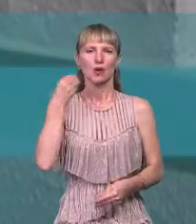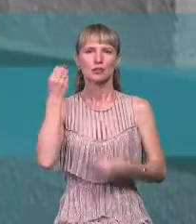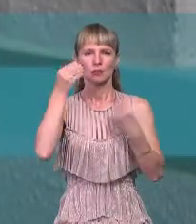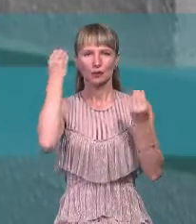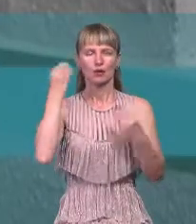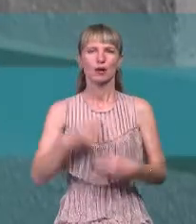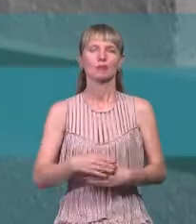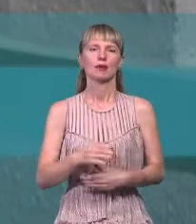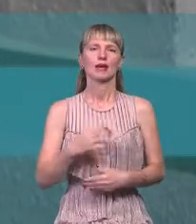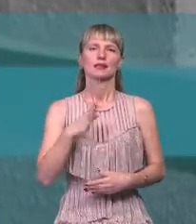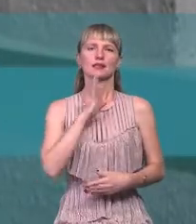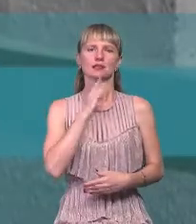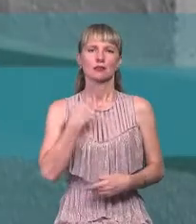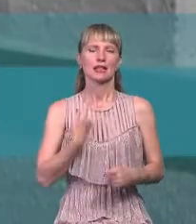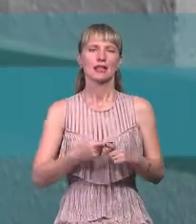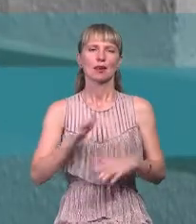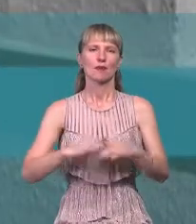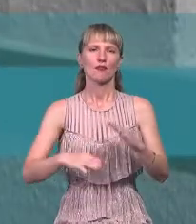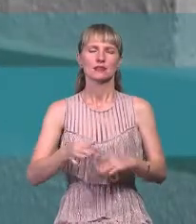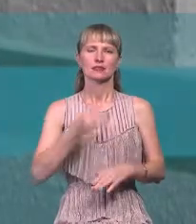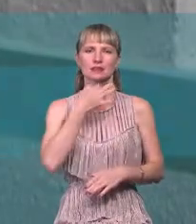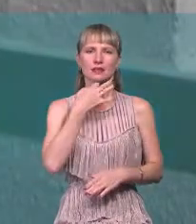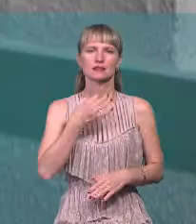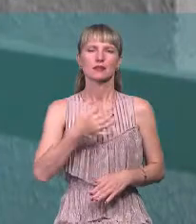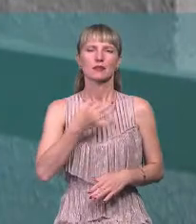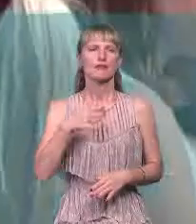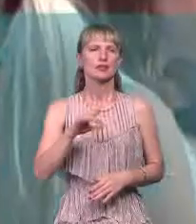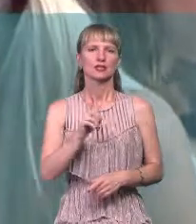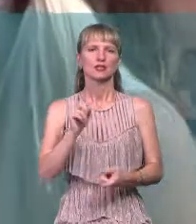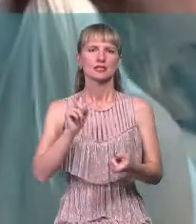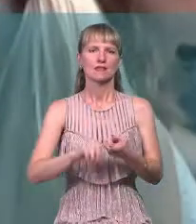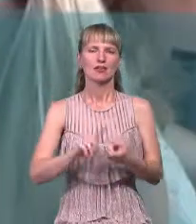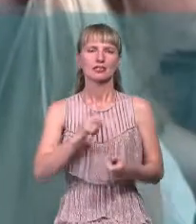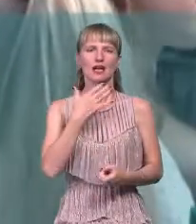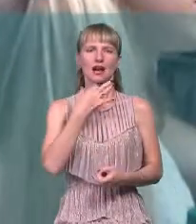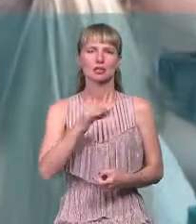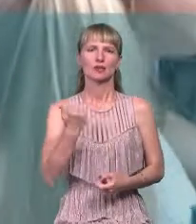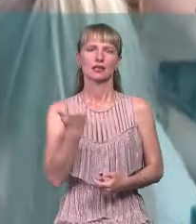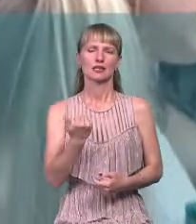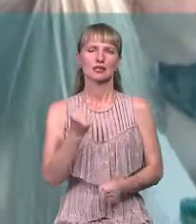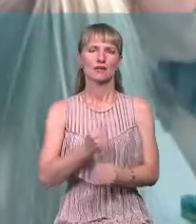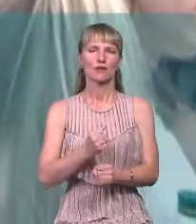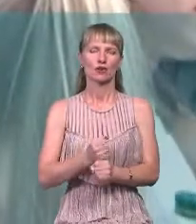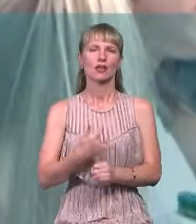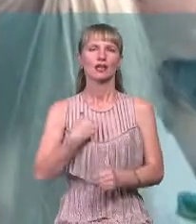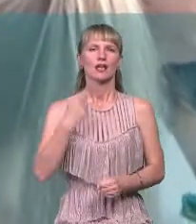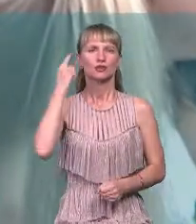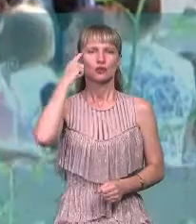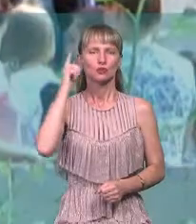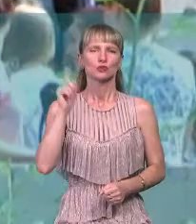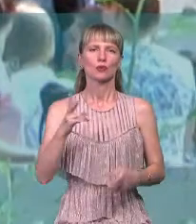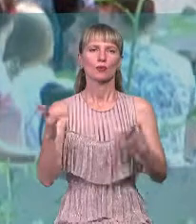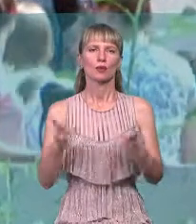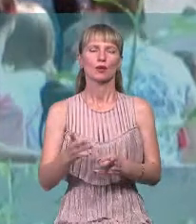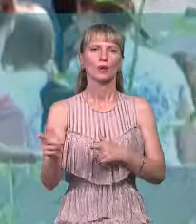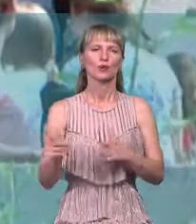Оскільки я дівчина, мені ця професія до душі. Подобається все, що пов'язане з красою та її створенням. Я зрозуміла, що потрібно